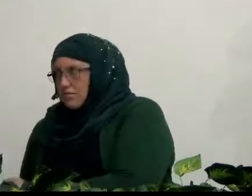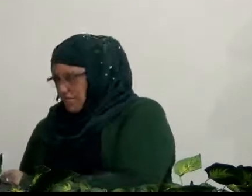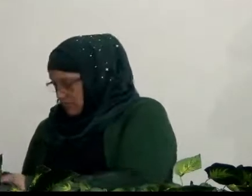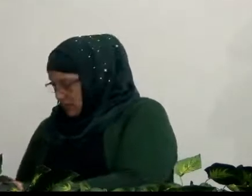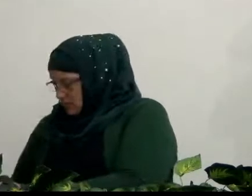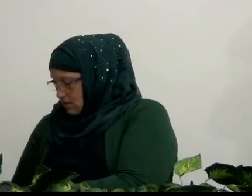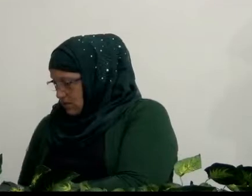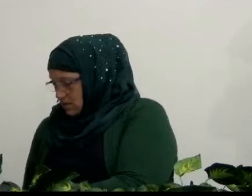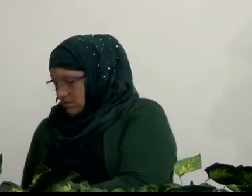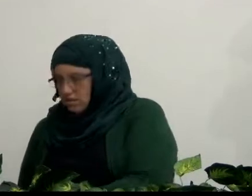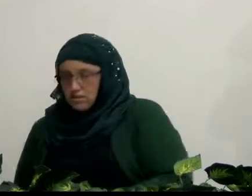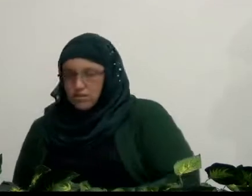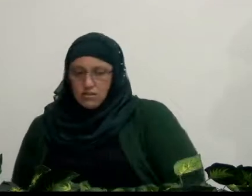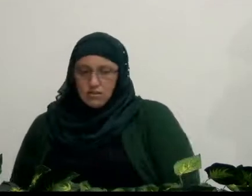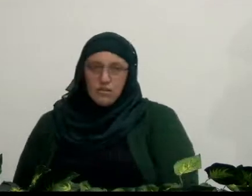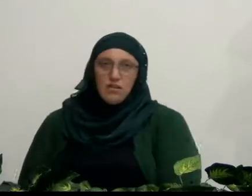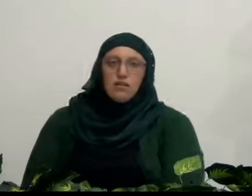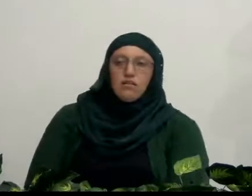حیدر